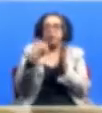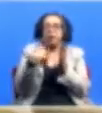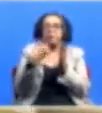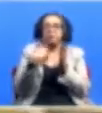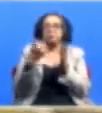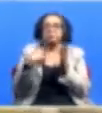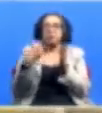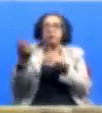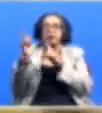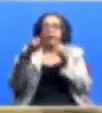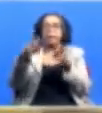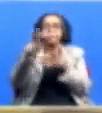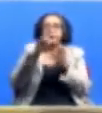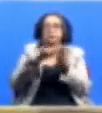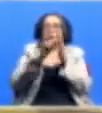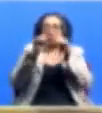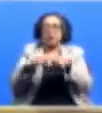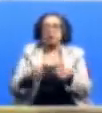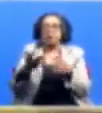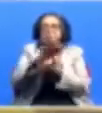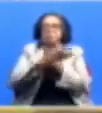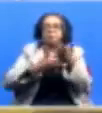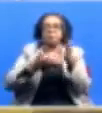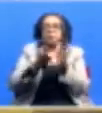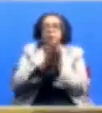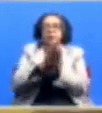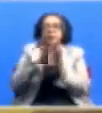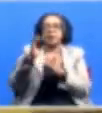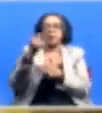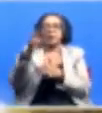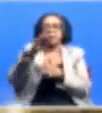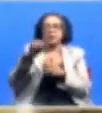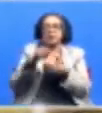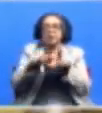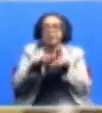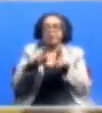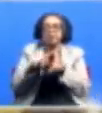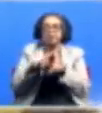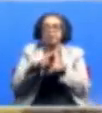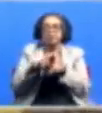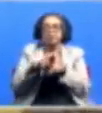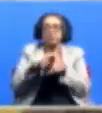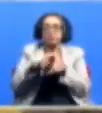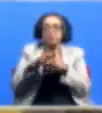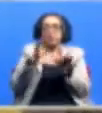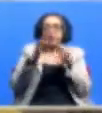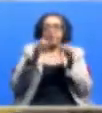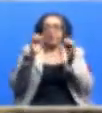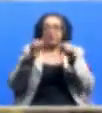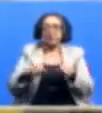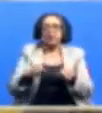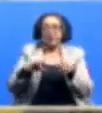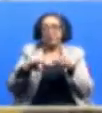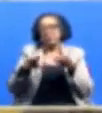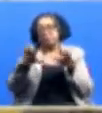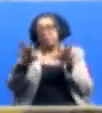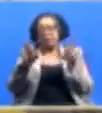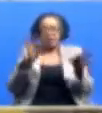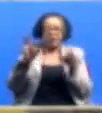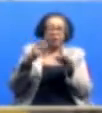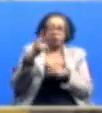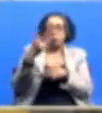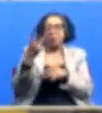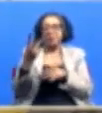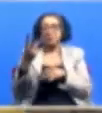nimekuja ili niweze kushirikiana na rafiki yangu Chris Oguso na pia nione kama naweza pata vijana wawili watatu